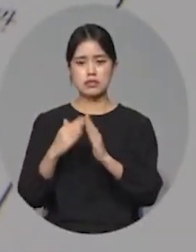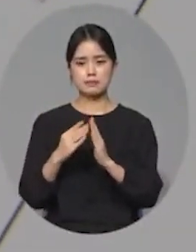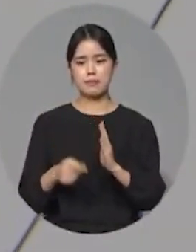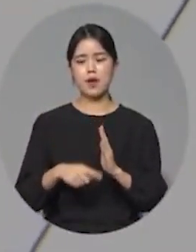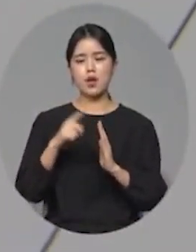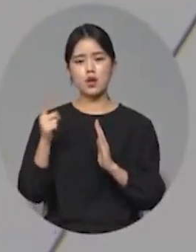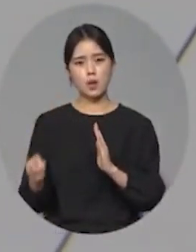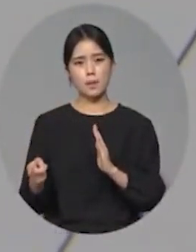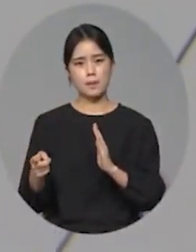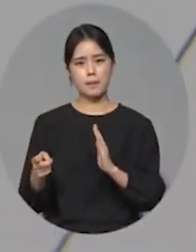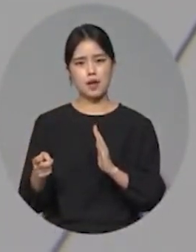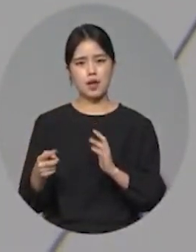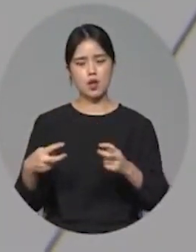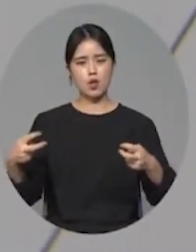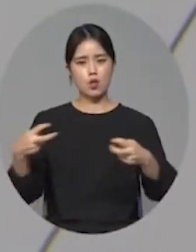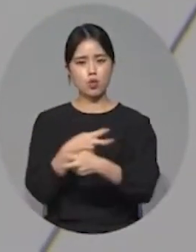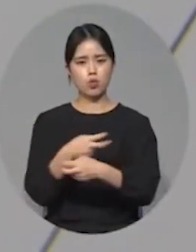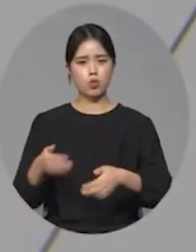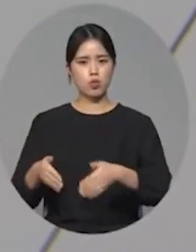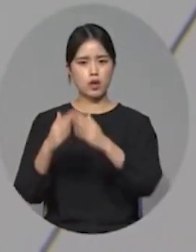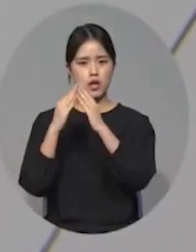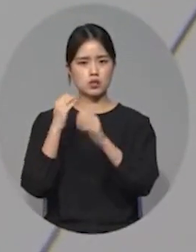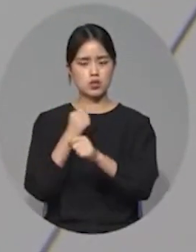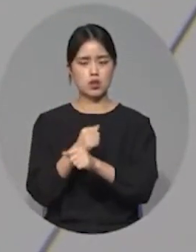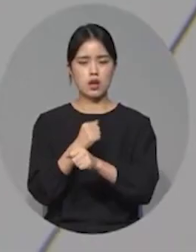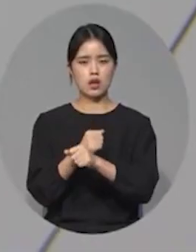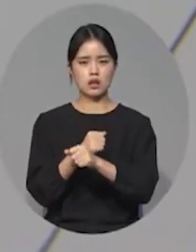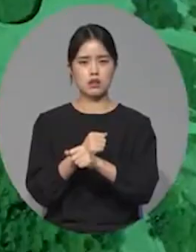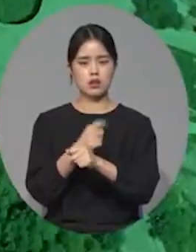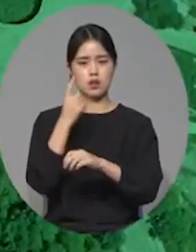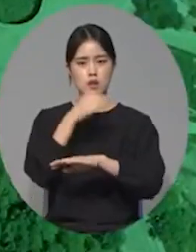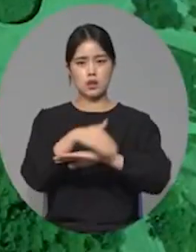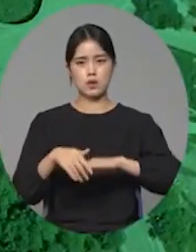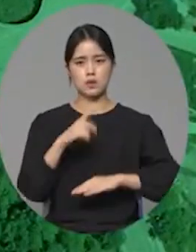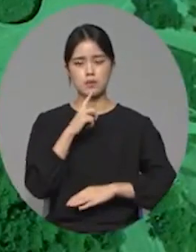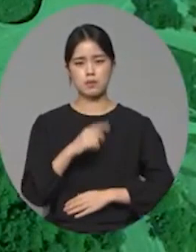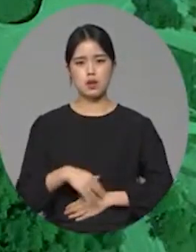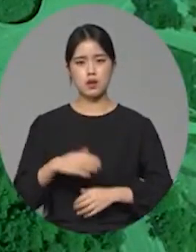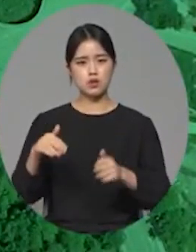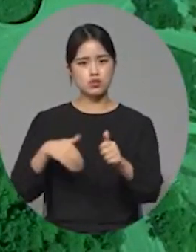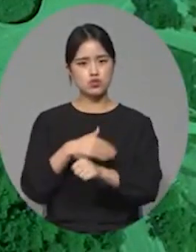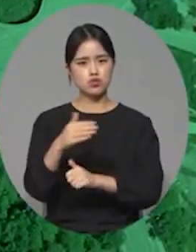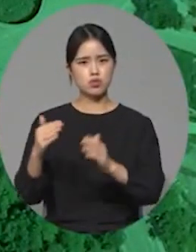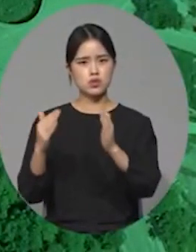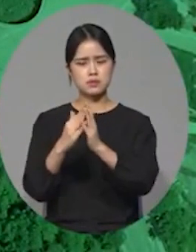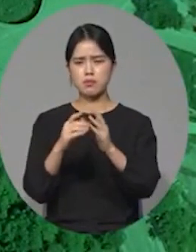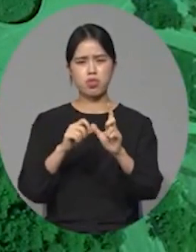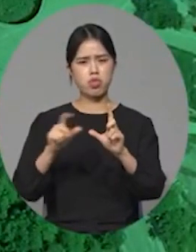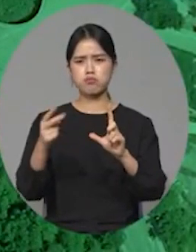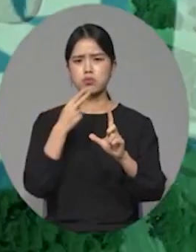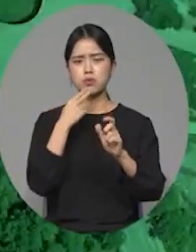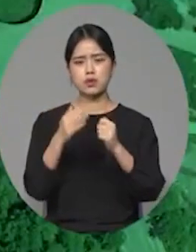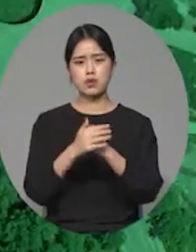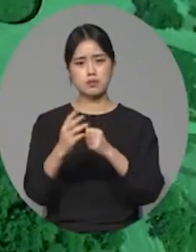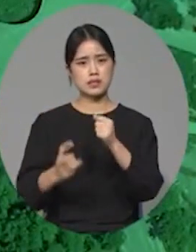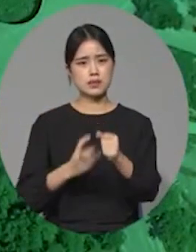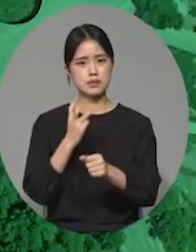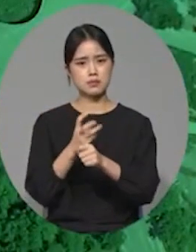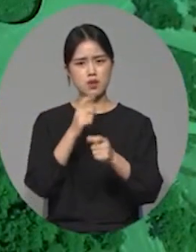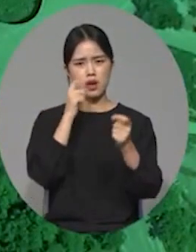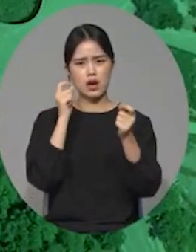옆에 2차선 도로를 개설하겠다고 고시합니다. 주변에 민가가 거의 없어 30년